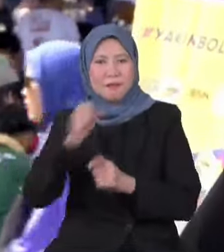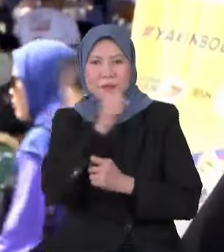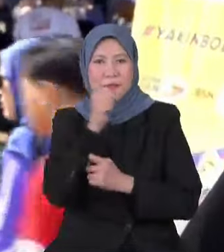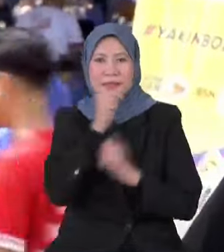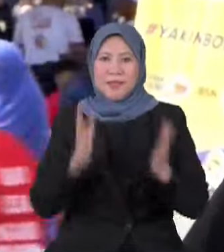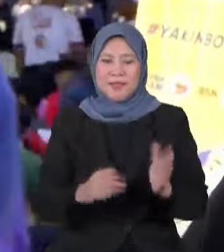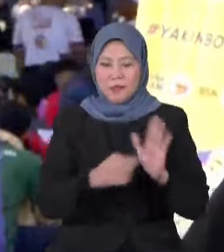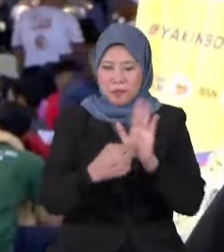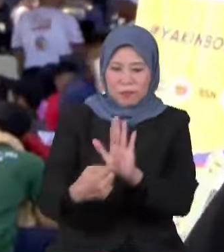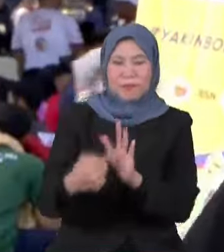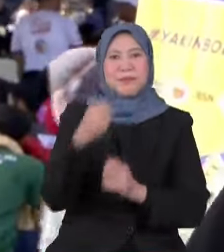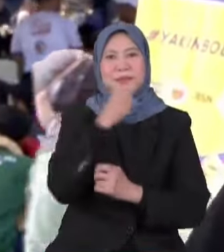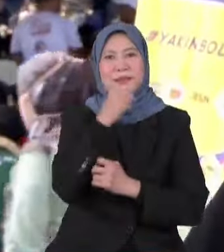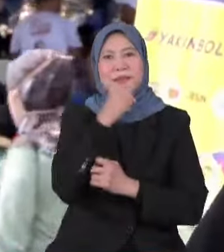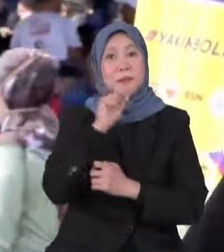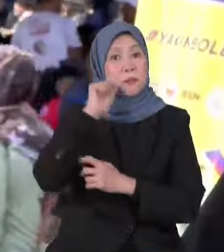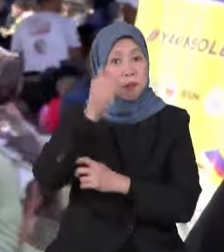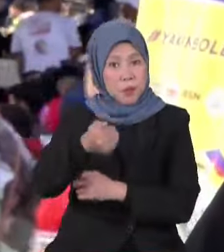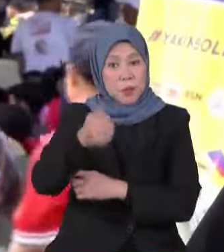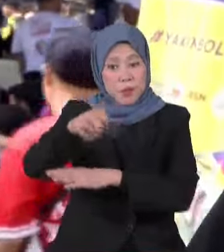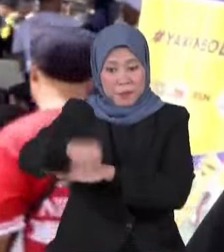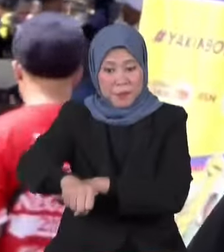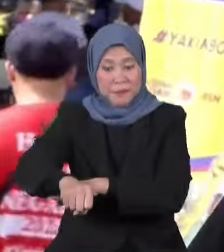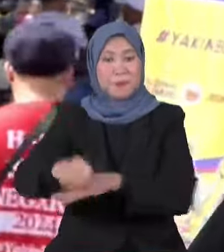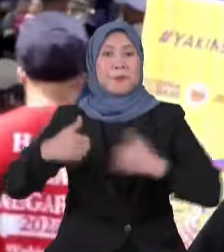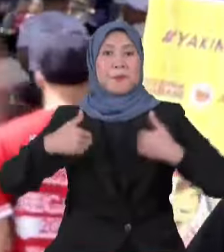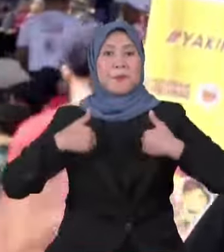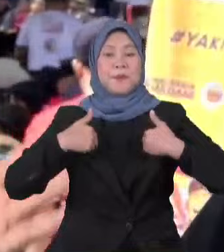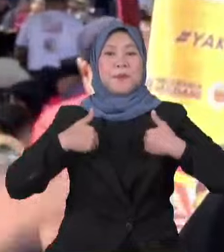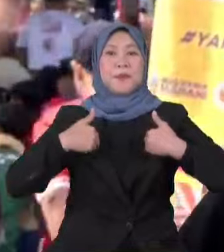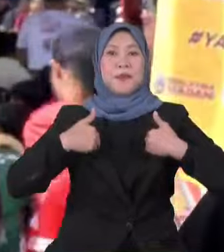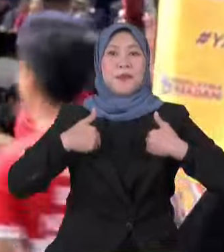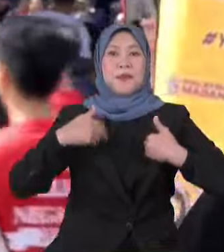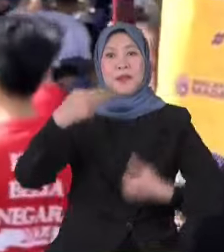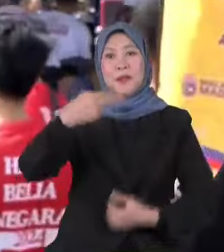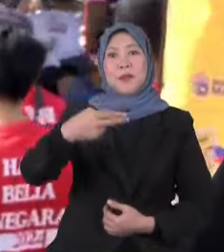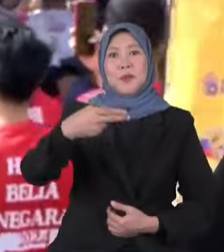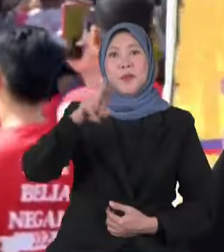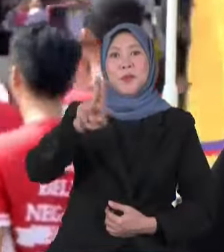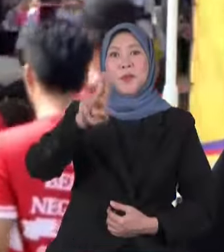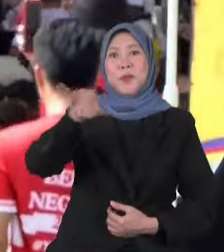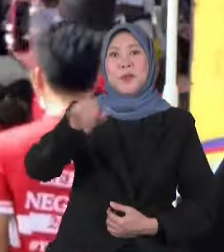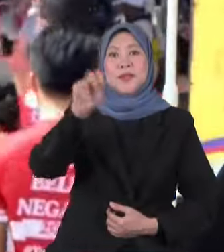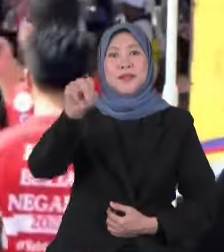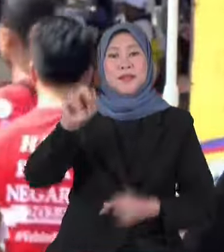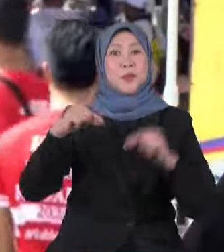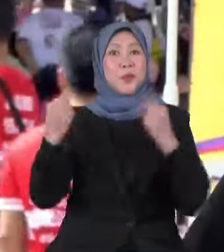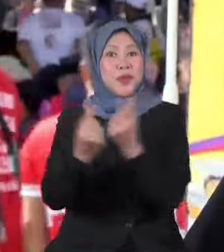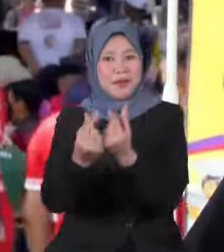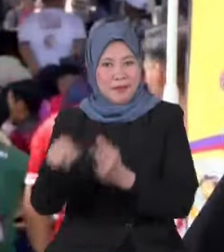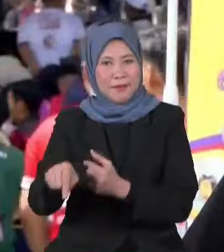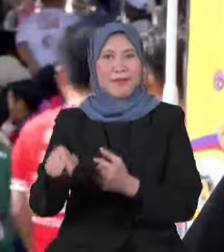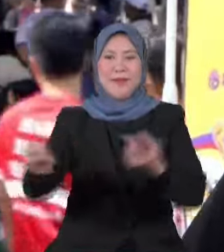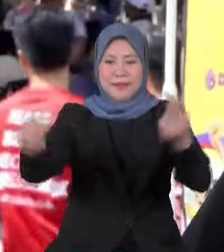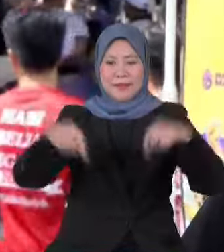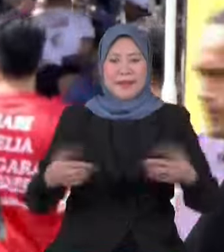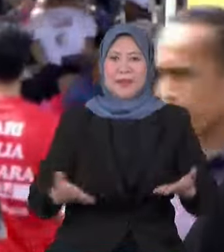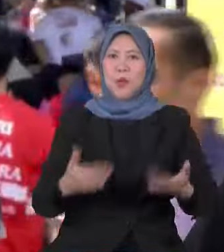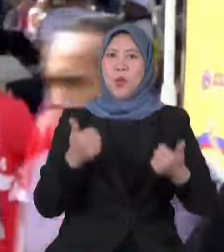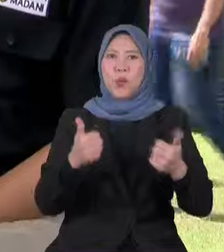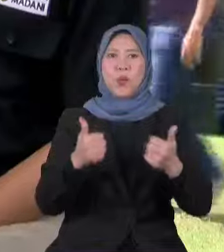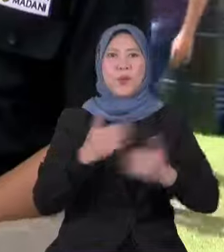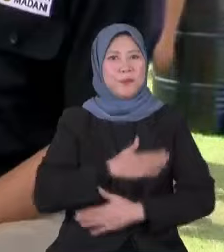persembahan untuk anda semua. Dan esok malam kami ada hujan yang datang ke sini. Wah, meriahnya. Jadi jangan